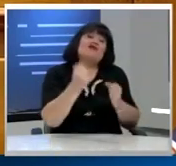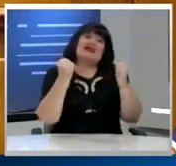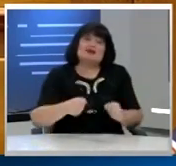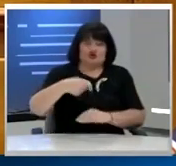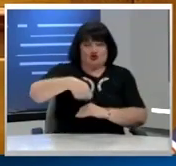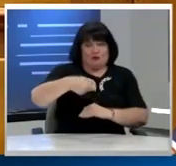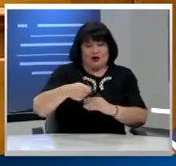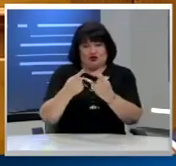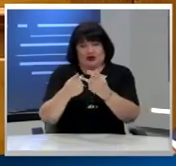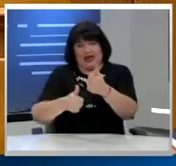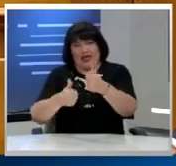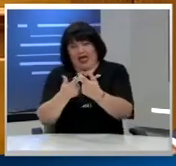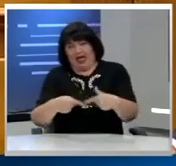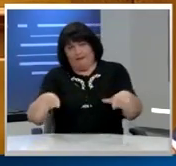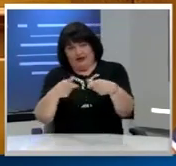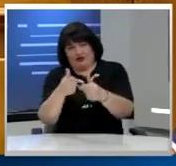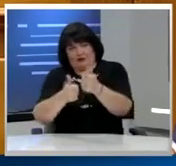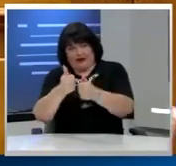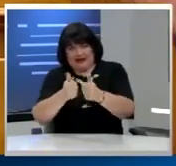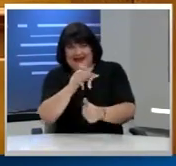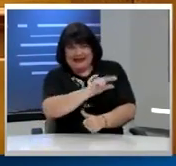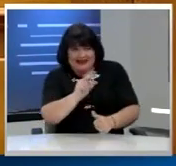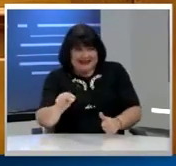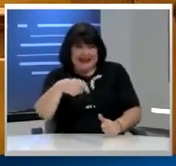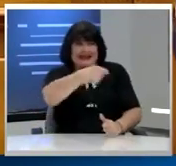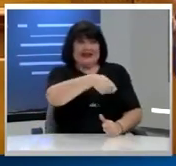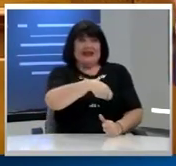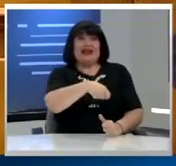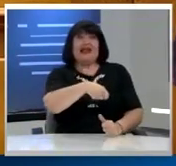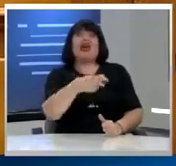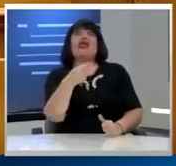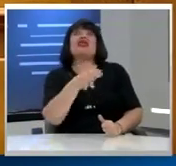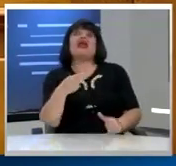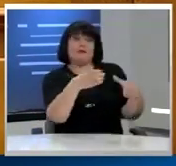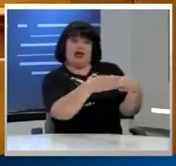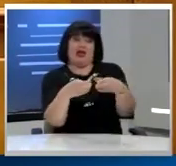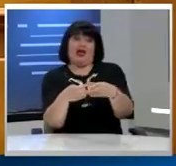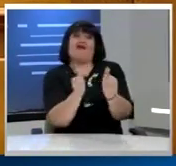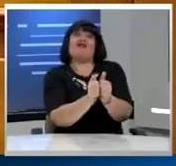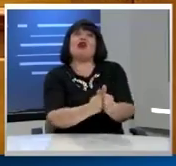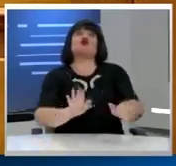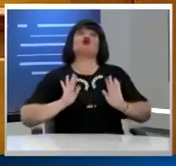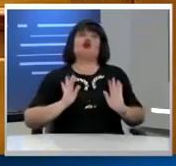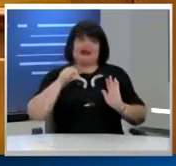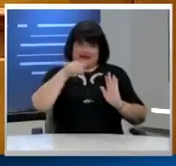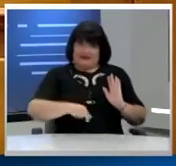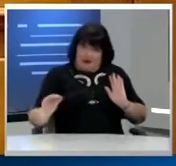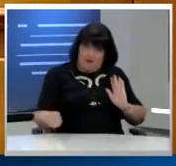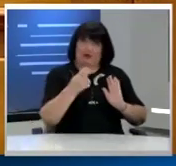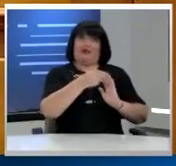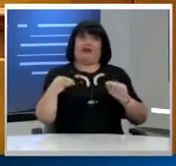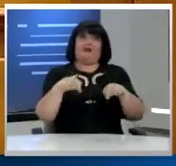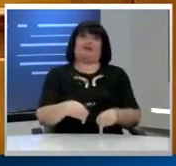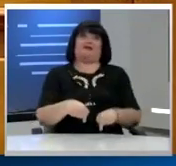νομικός σύμβουλος της Επιτροπής Ανταγωνισμού και σύμβουλος του κ. Μητσοτάκη. Τότε δεν υπήρχε θέμα κομματικοποίησης της Επιτροπής Ανταγωνισμού. Σήμερα υπάρχει